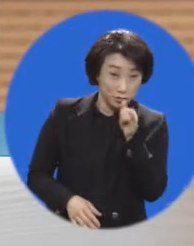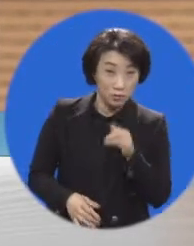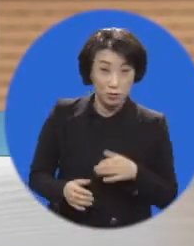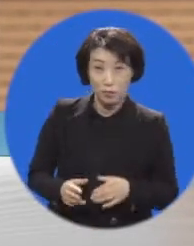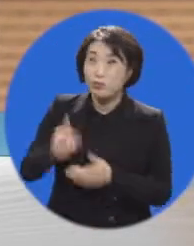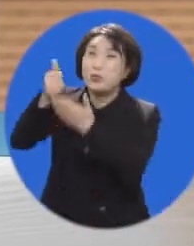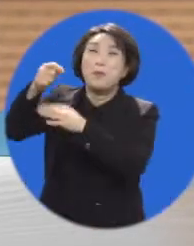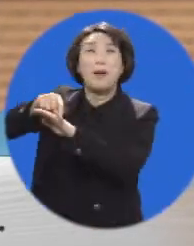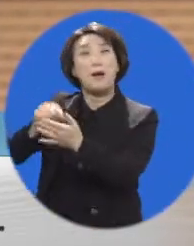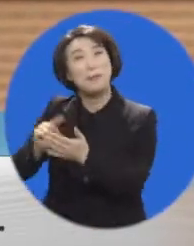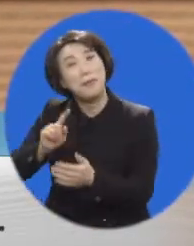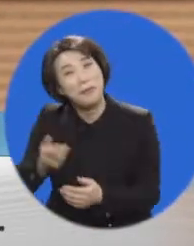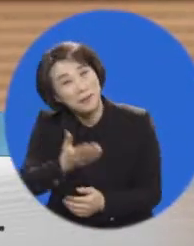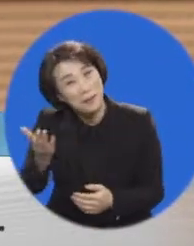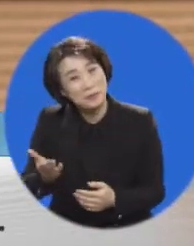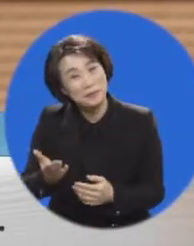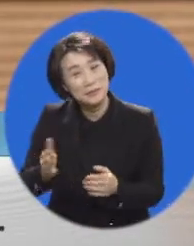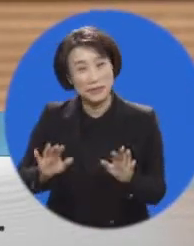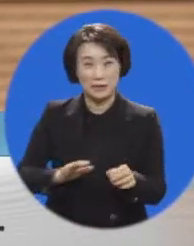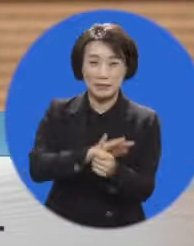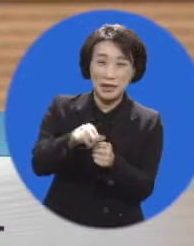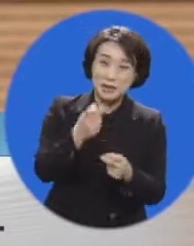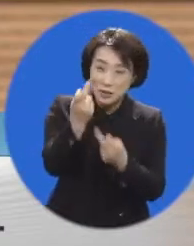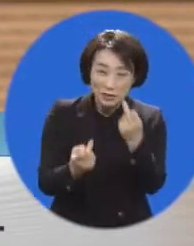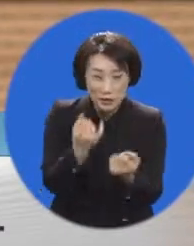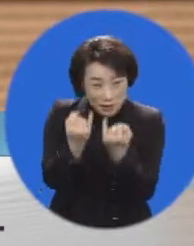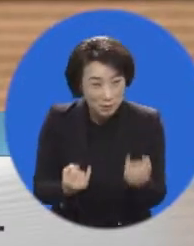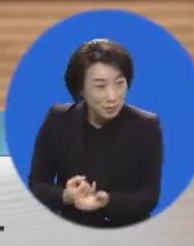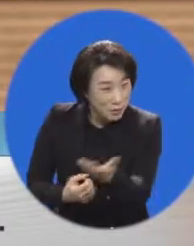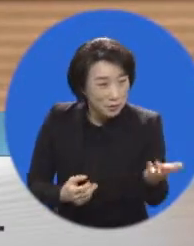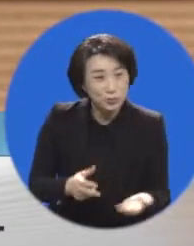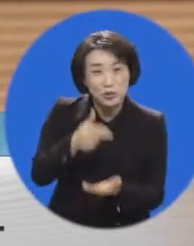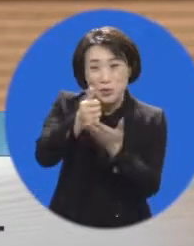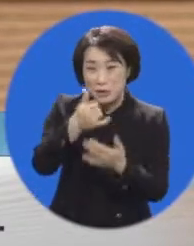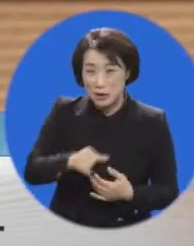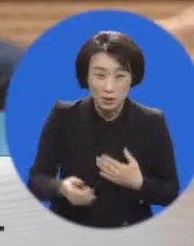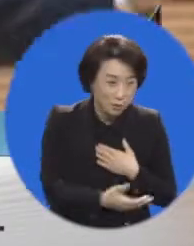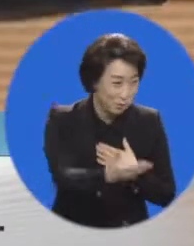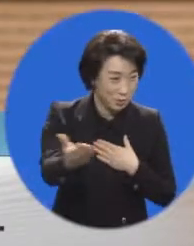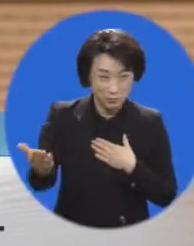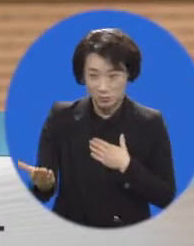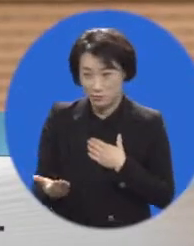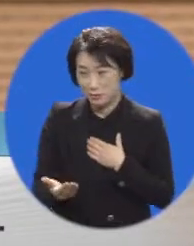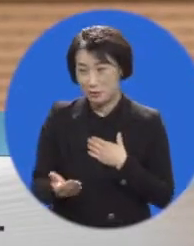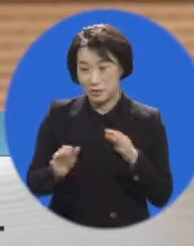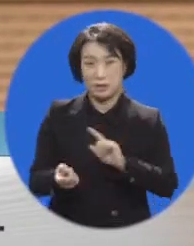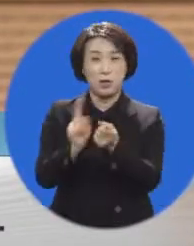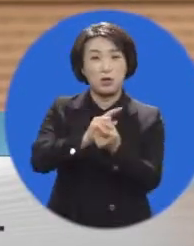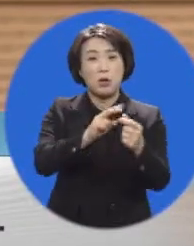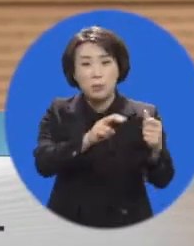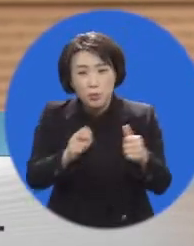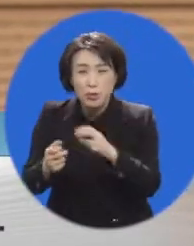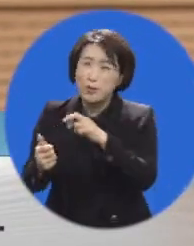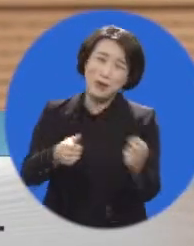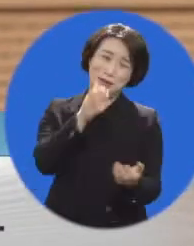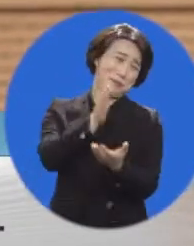우리 사랑하는 형제들이요. 주님의 자녀들이요. 우리는 서로 미워할 사람이